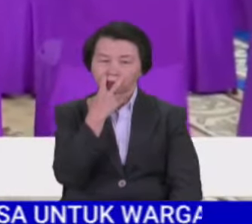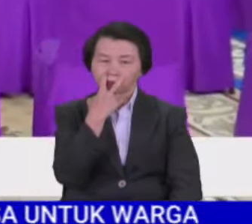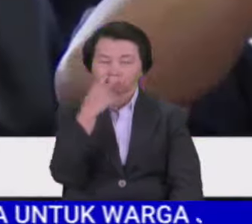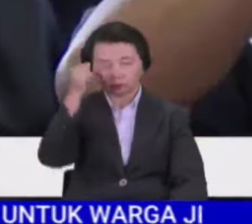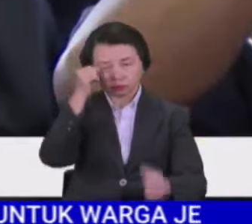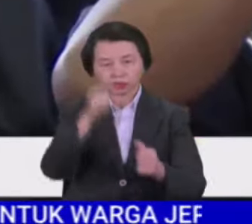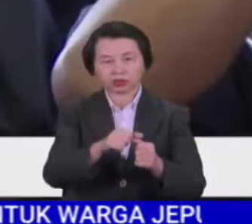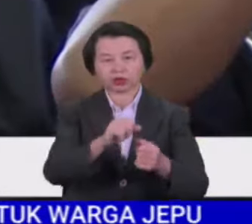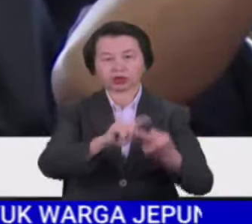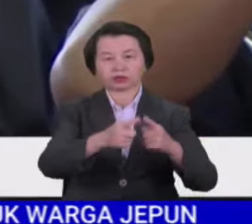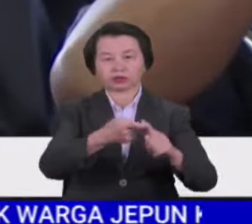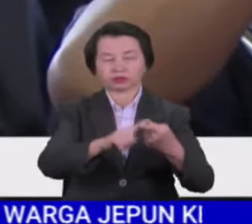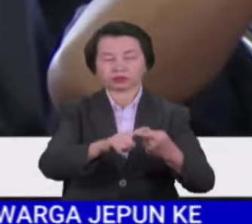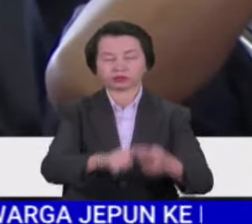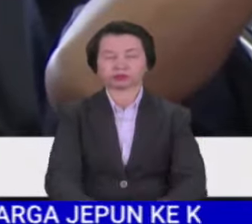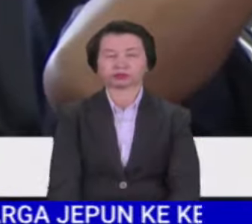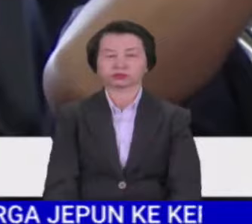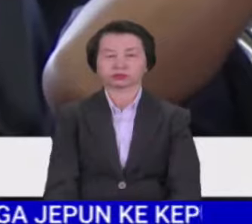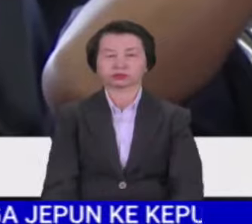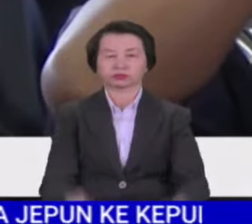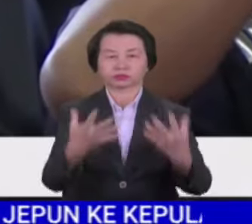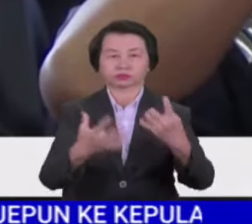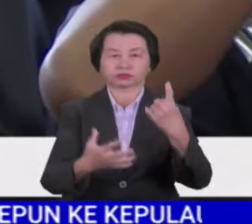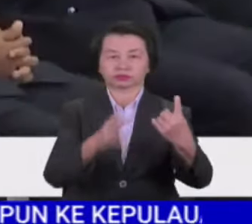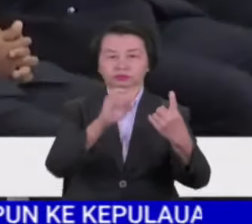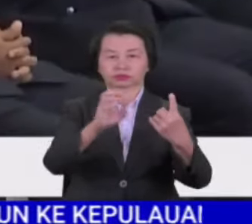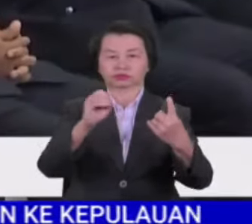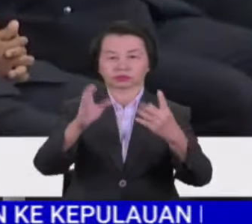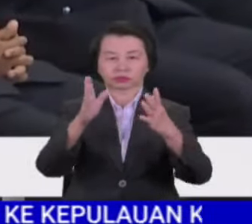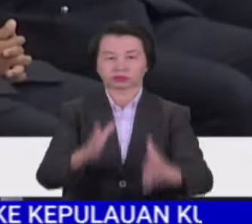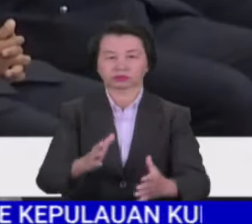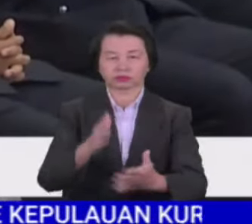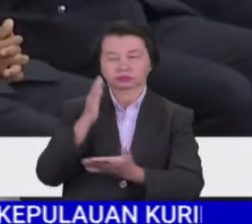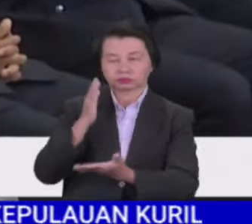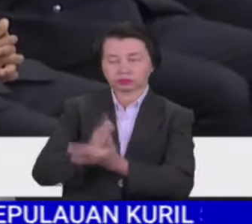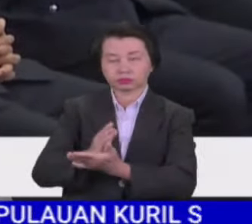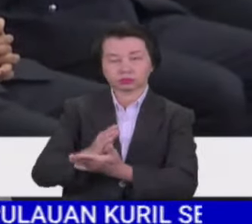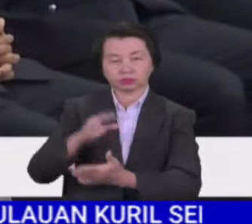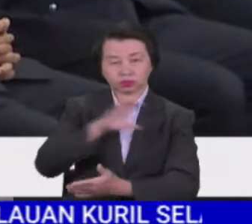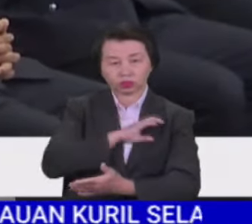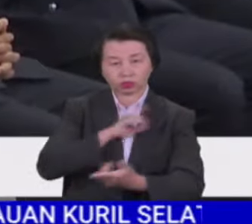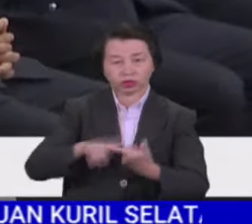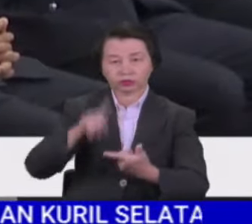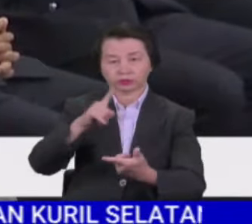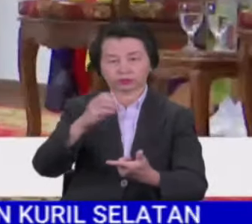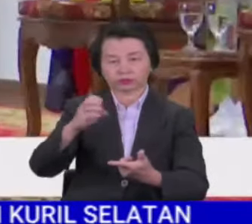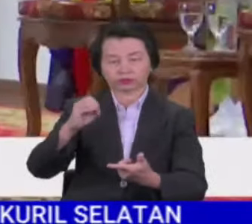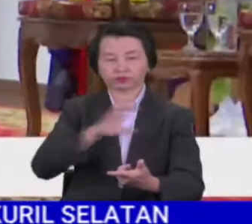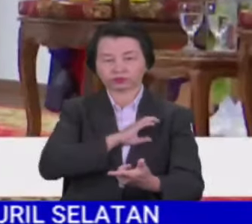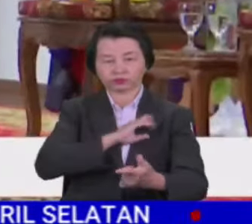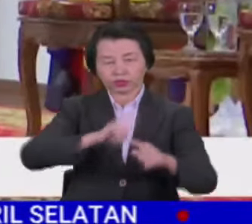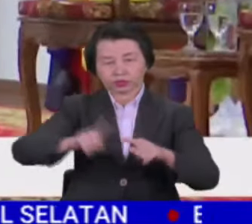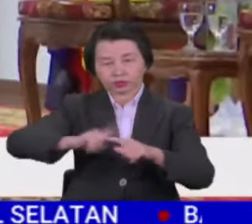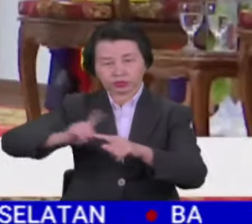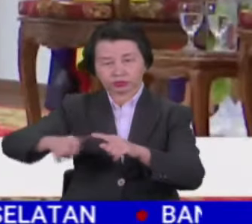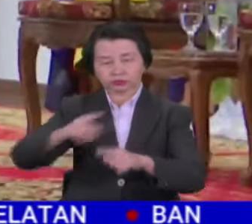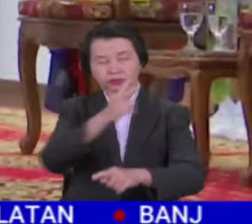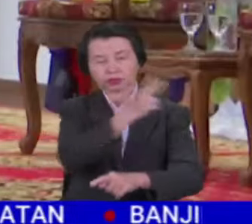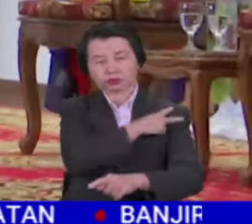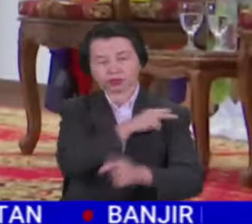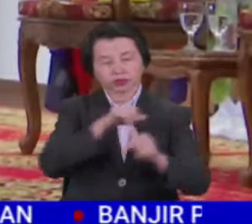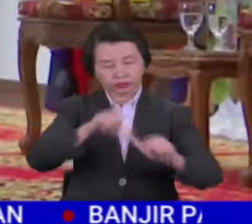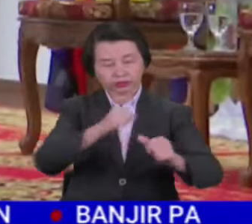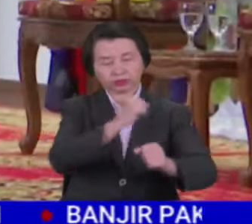kawan-kawan Hai seramai 100 orang besar politik dan 100 orang anggota polis lain-lain pangkat yang masih